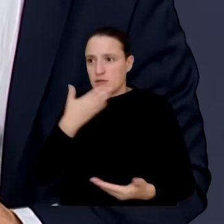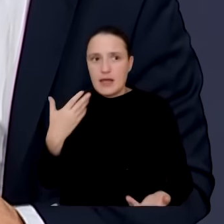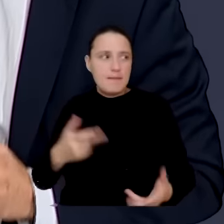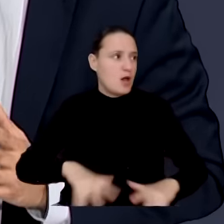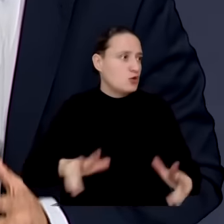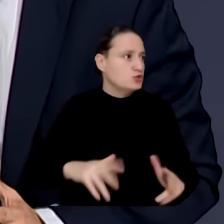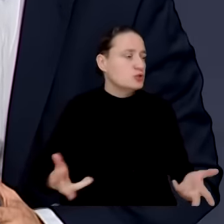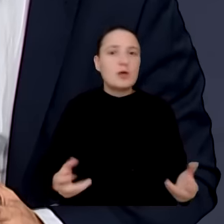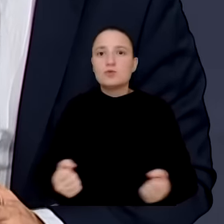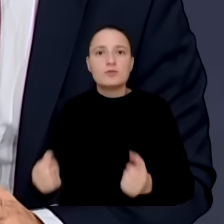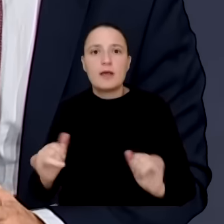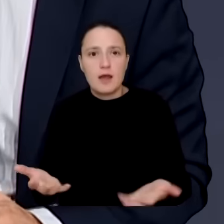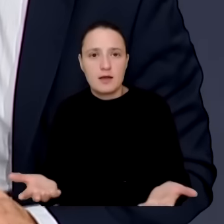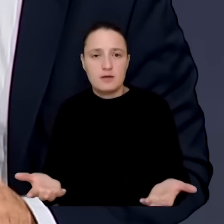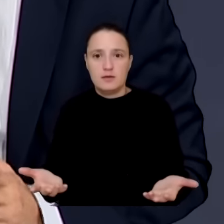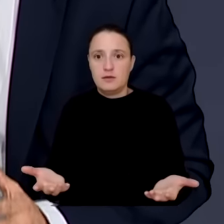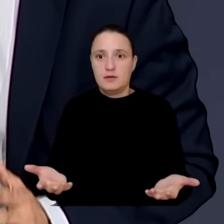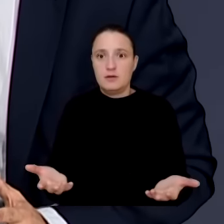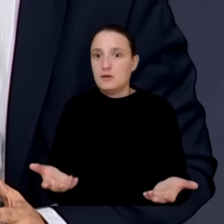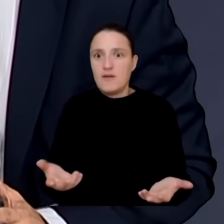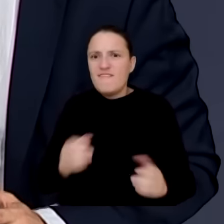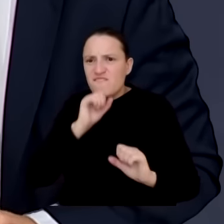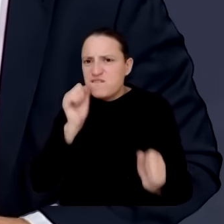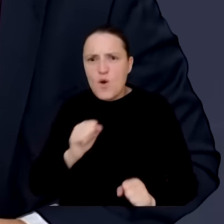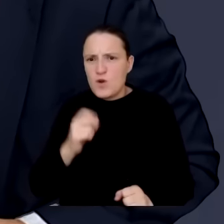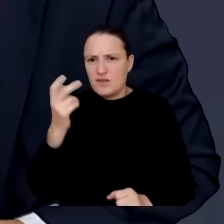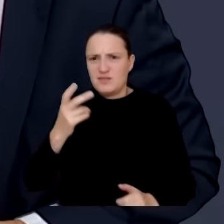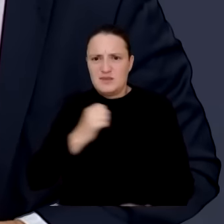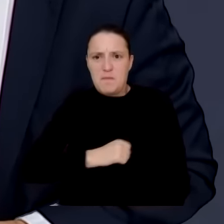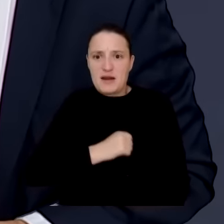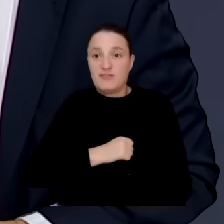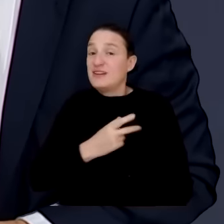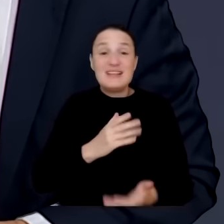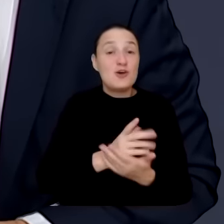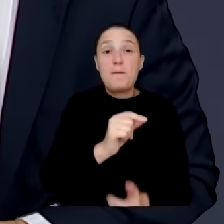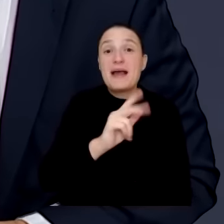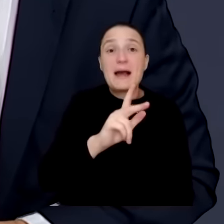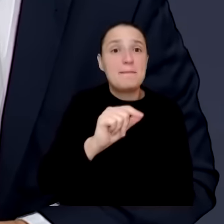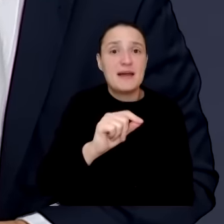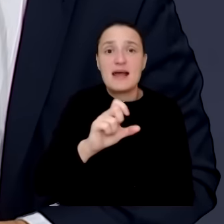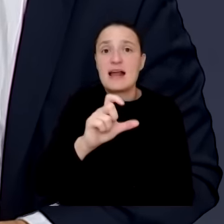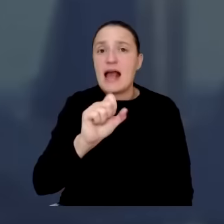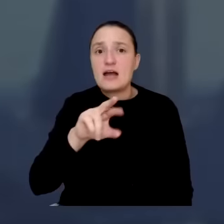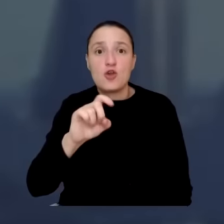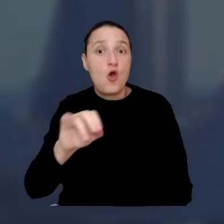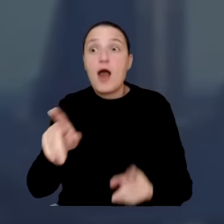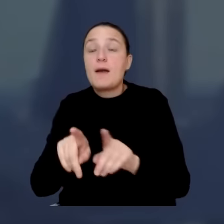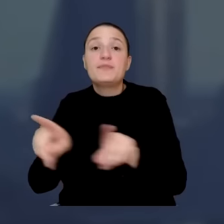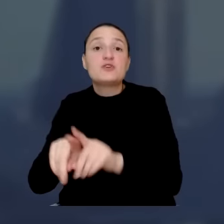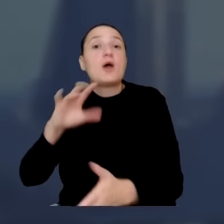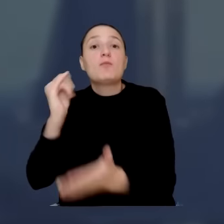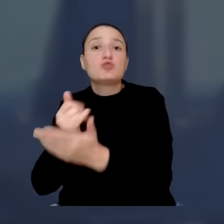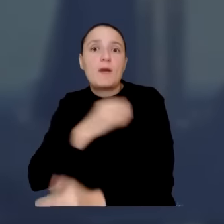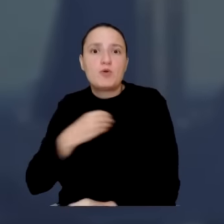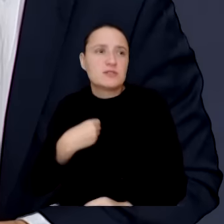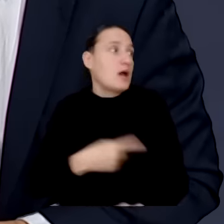rodziny środków utrzymania nikt kompletnie tym się nie przejmuje to nie tylko PKP kar Poczta Polska 9000 na ZUS nie płacą